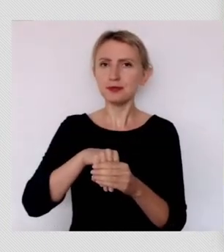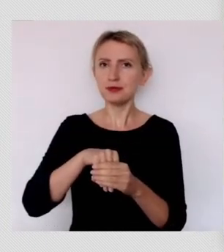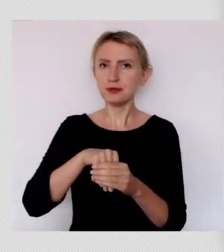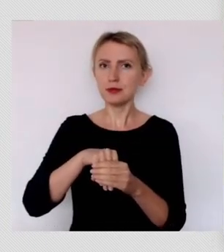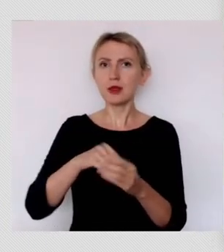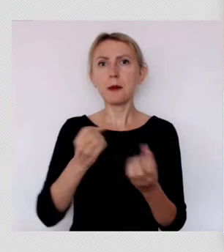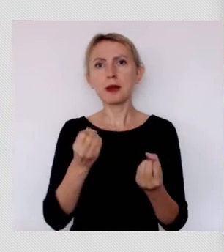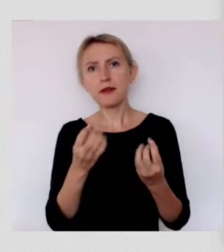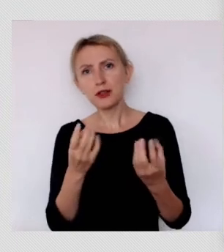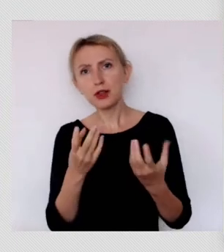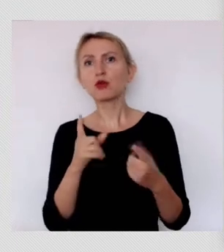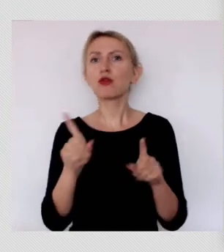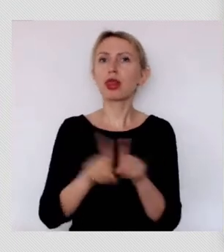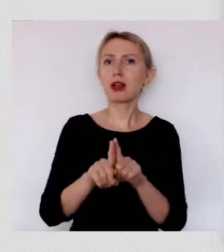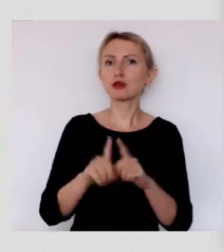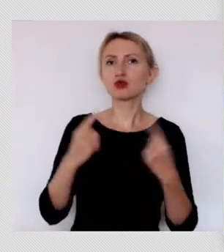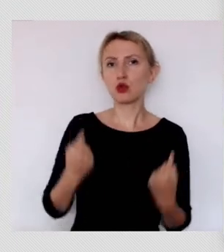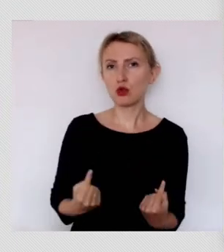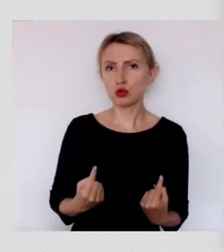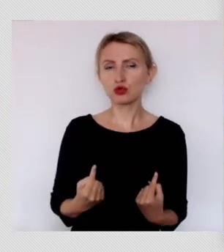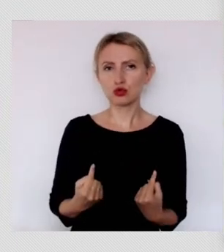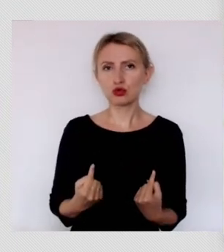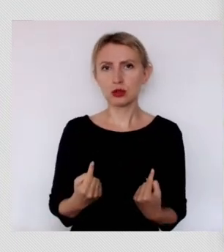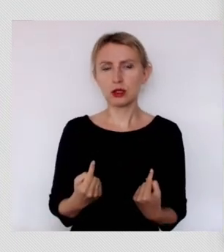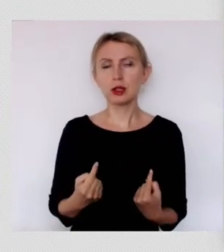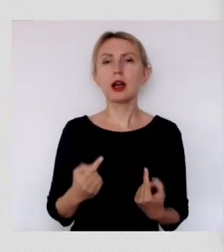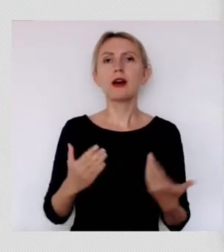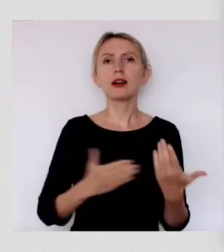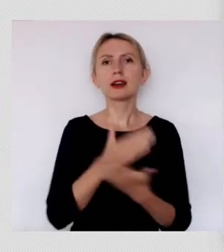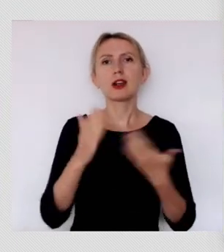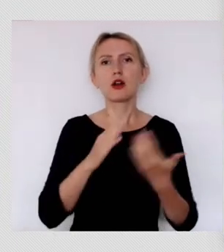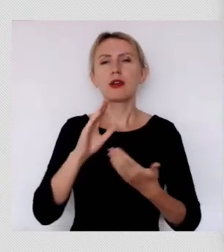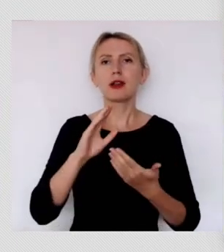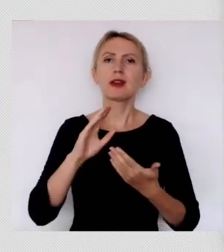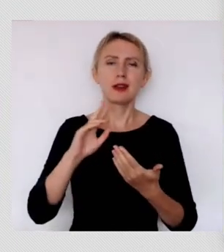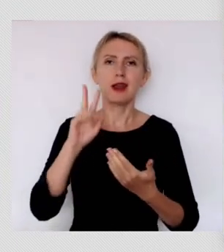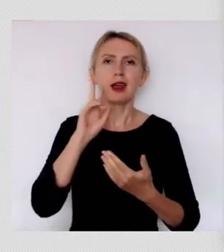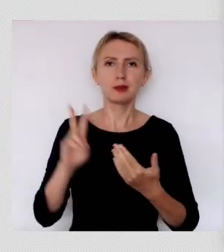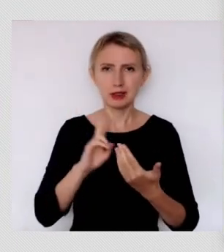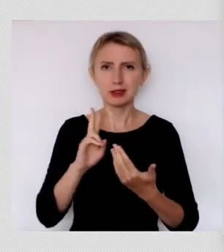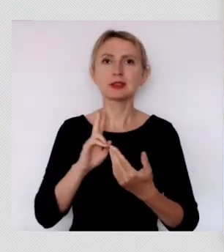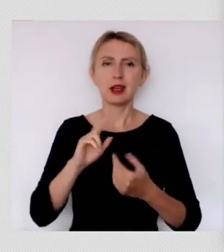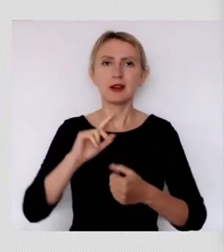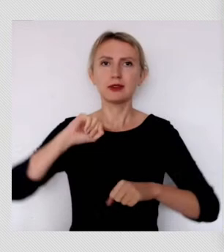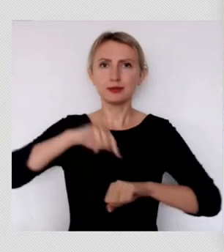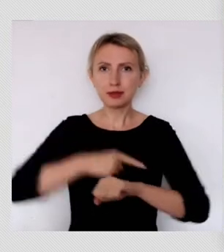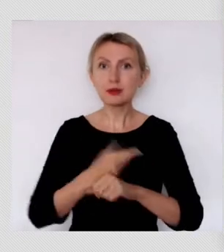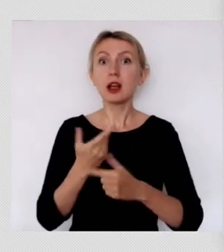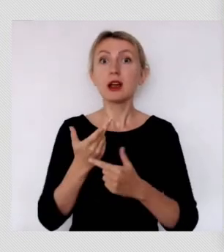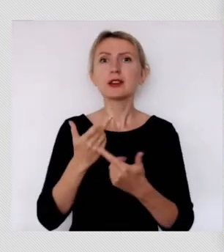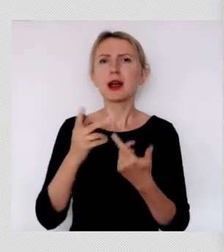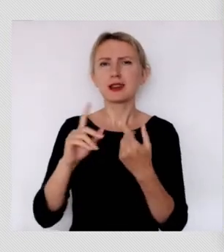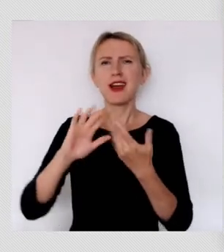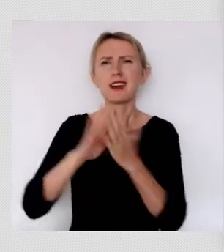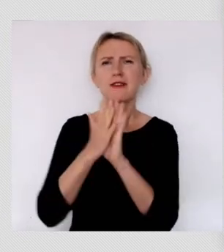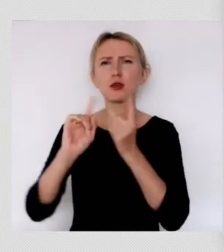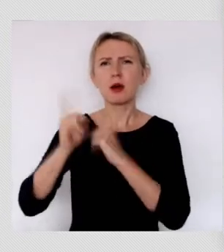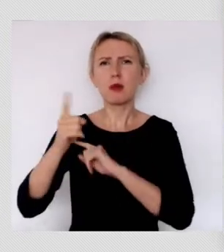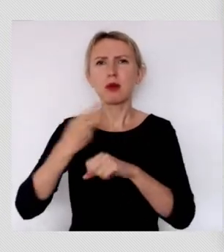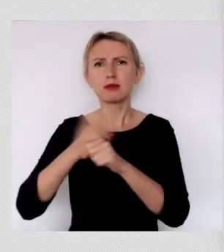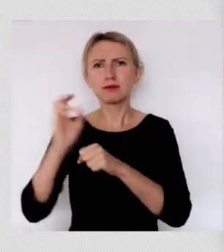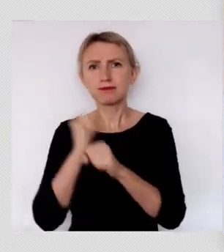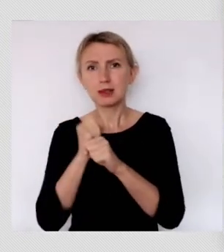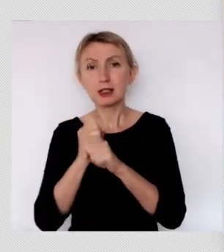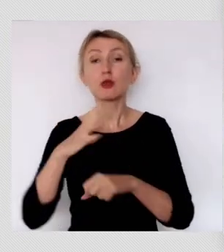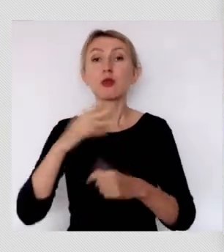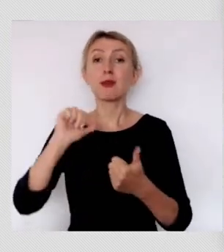prawników oraz osoby z Krajowej Administracji Skarbowej, czyli te, które zostały wyrzucone z pracy po reformie, która była jedną z pierwszych